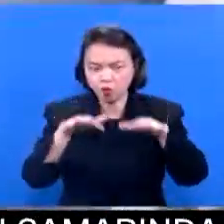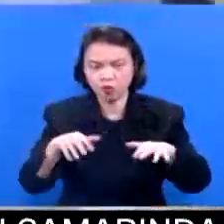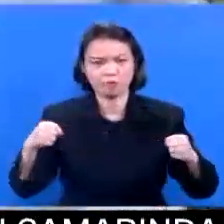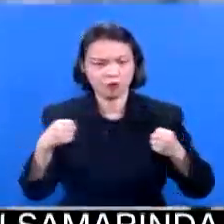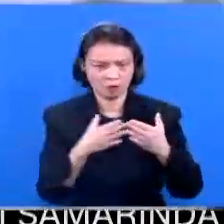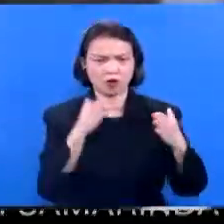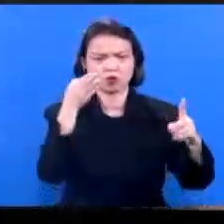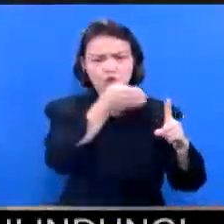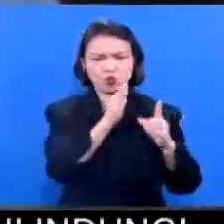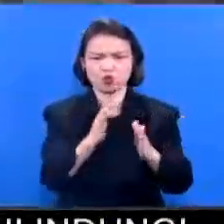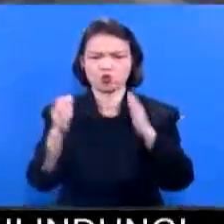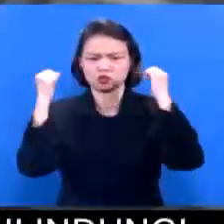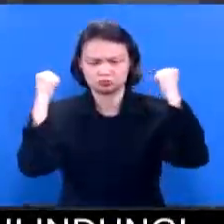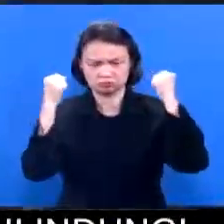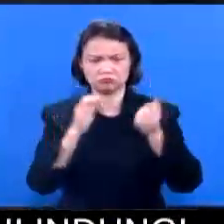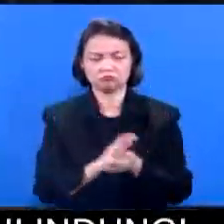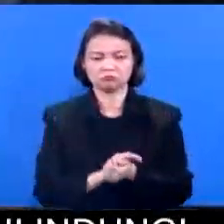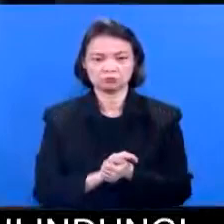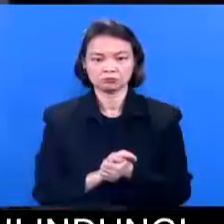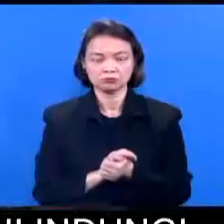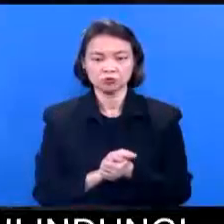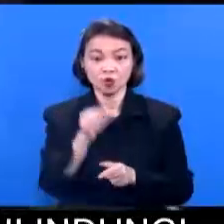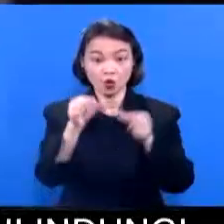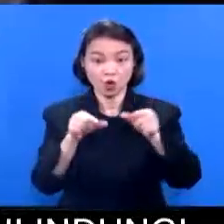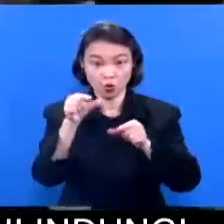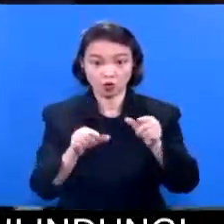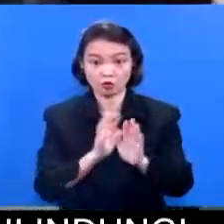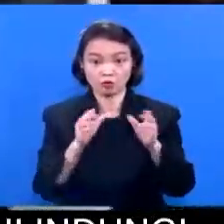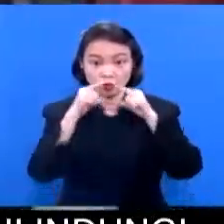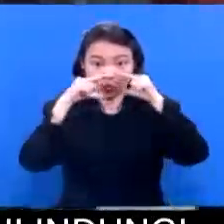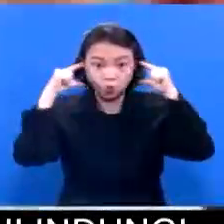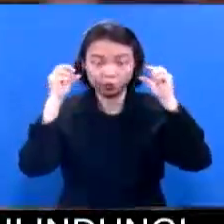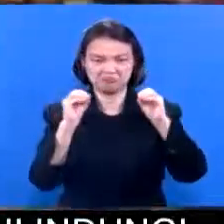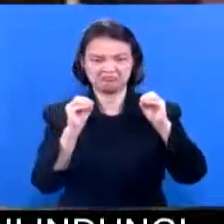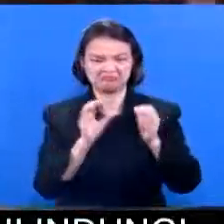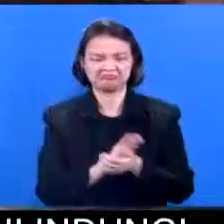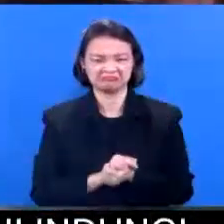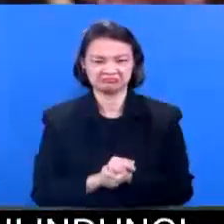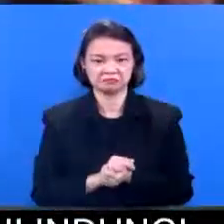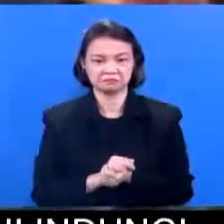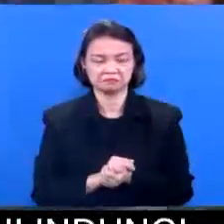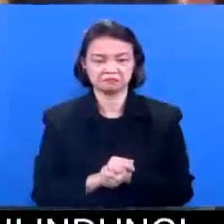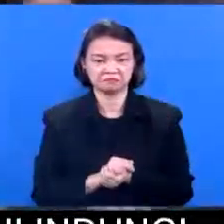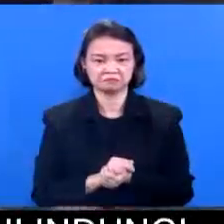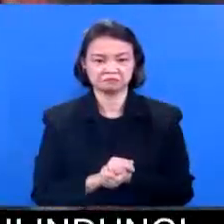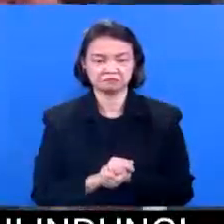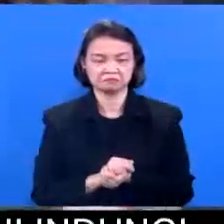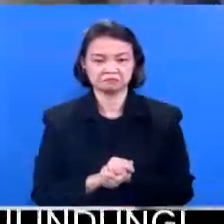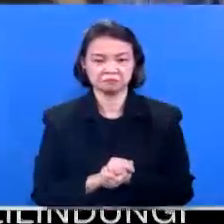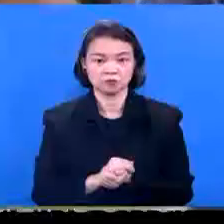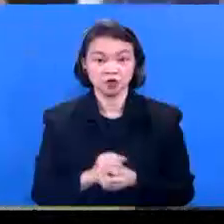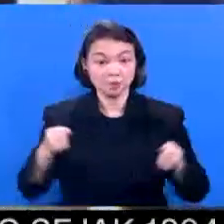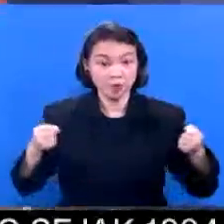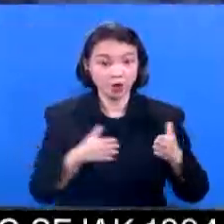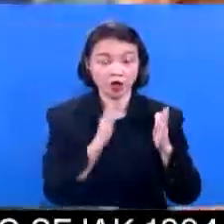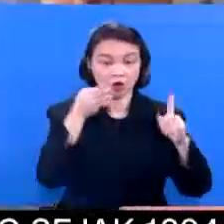protokol kesehatan. Bahkan sejumlah hadirin ada yang tidak mengenakan masker dengan baik dan benar. Ironisnya, pelanggaran